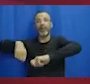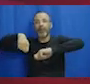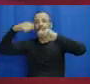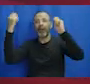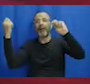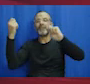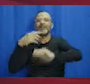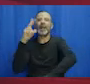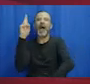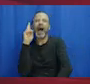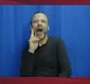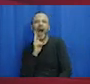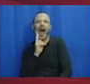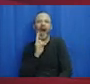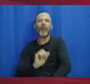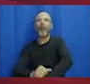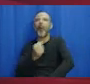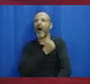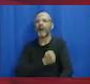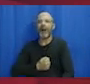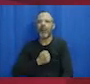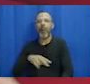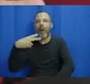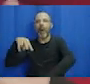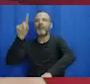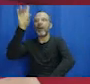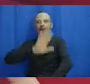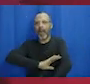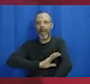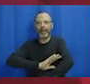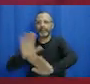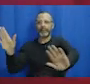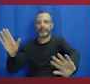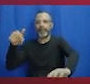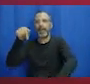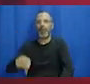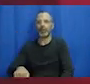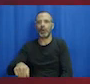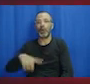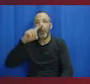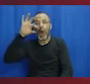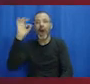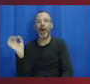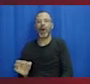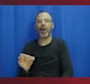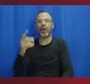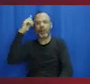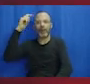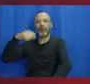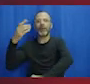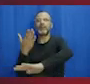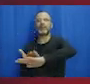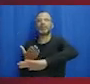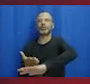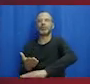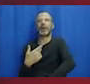وثقافه العيب وثقافه خاف الله مش موجوده اليوم. عمليا كل هاي الثقافه تدل فقط على